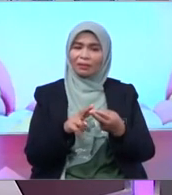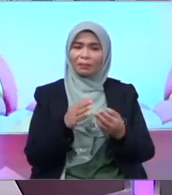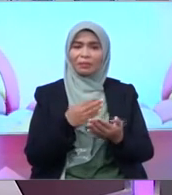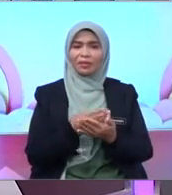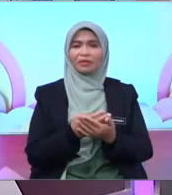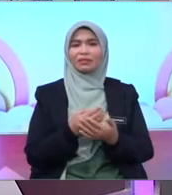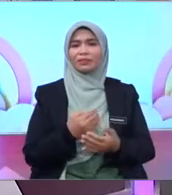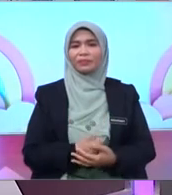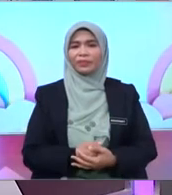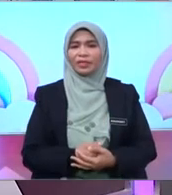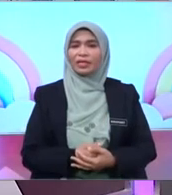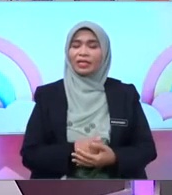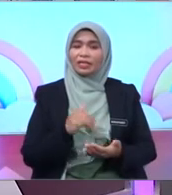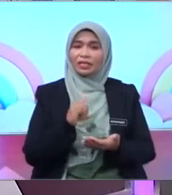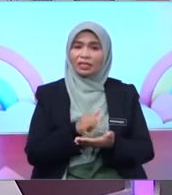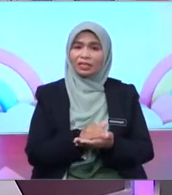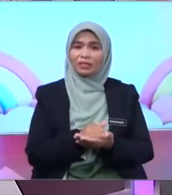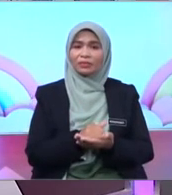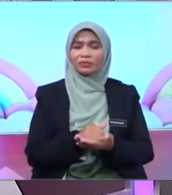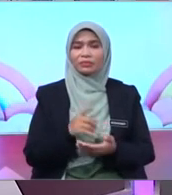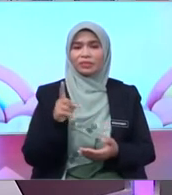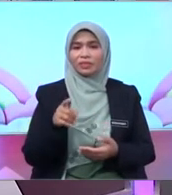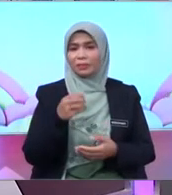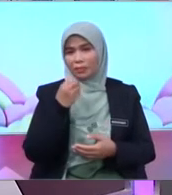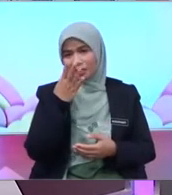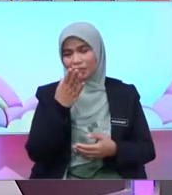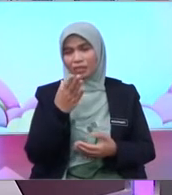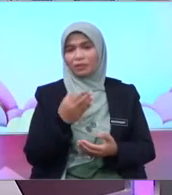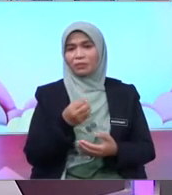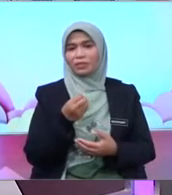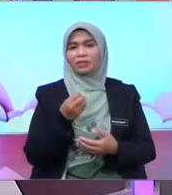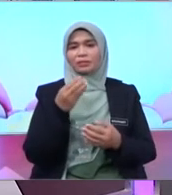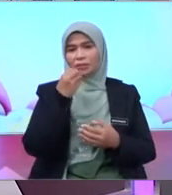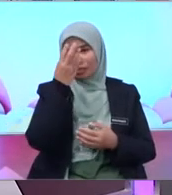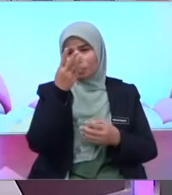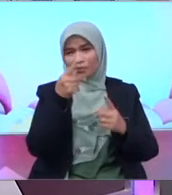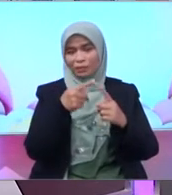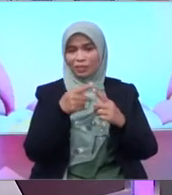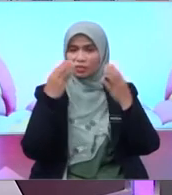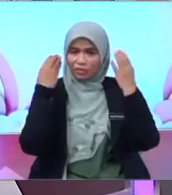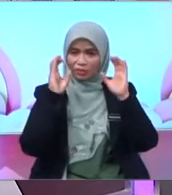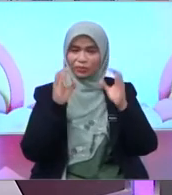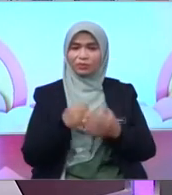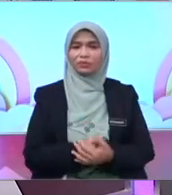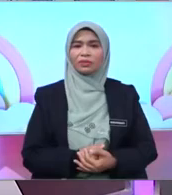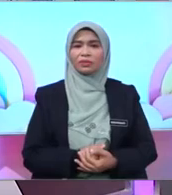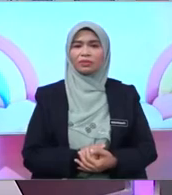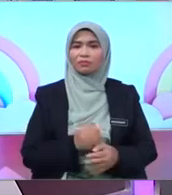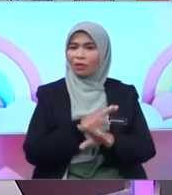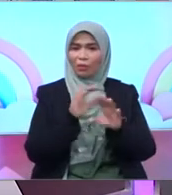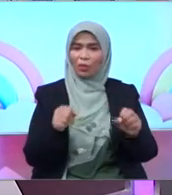Mira Mira hendaklah bersikap Moore bersikap baik memberitahukan kepada guru pusat sumber yang tidak mudah merasa